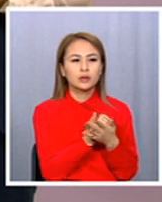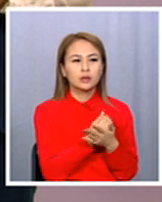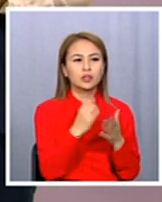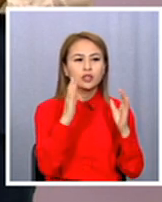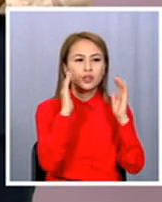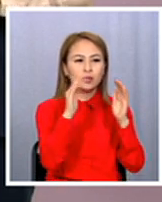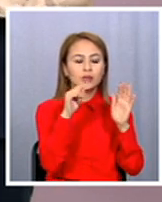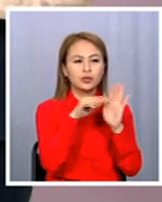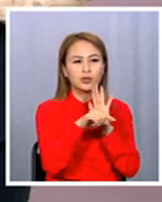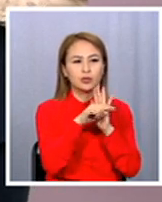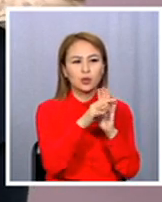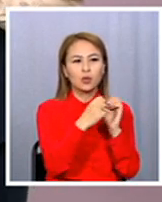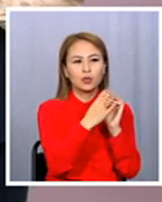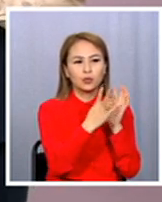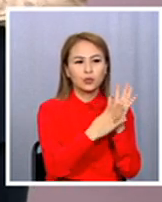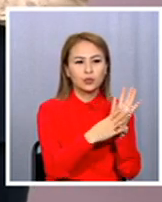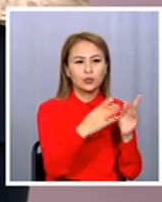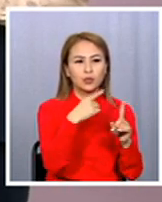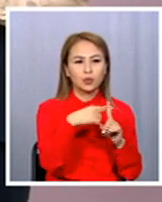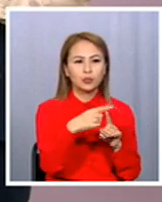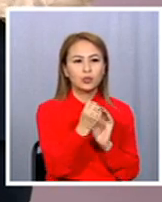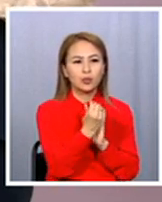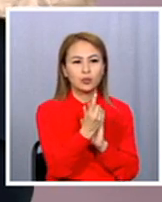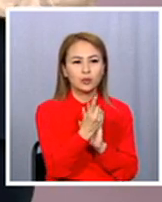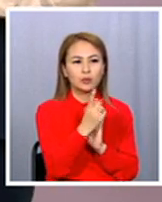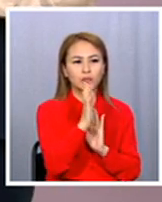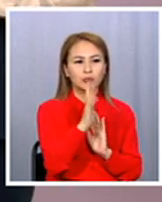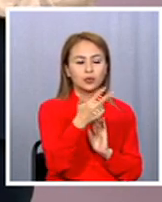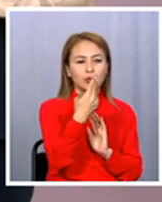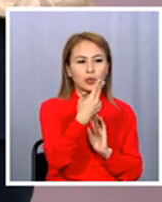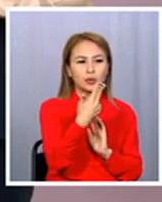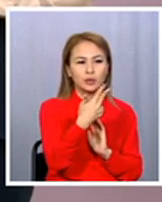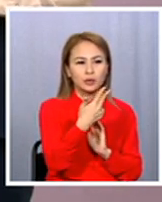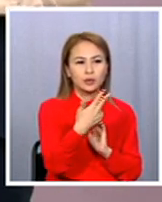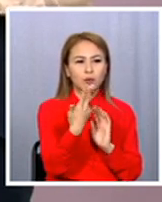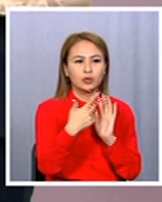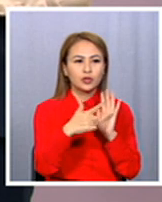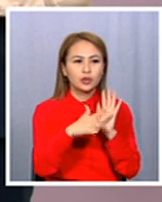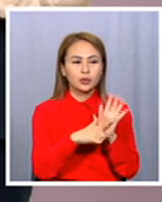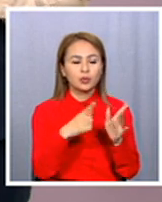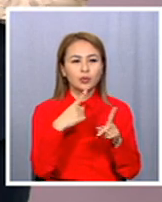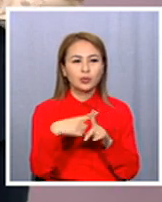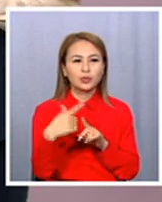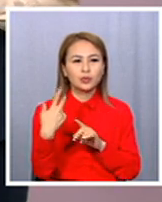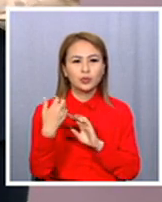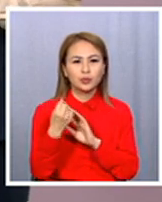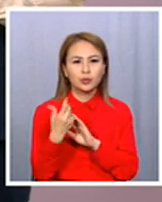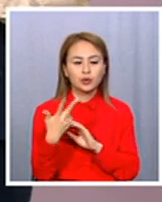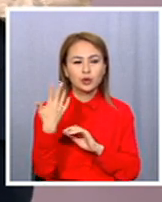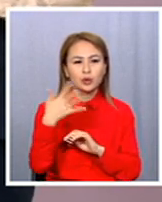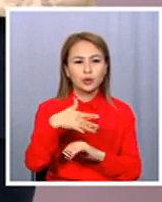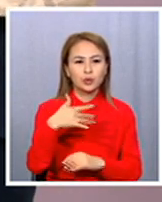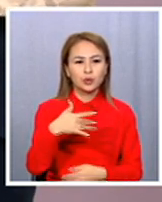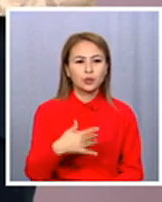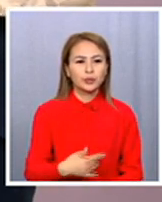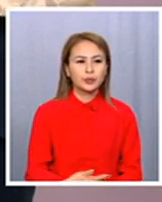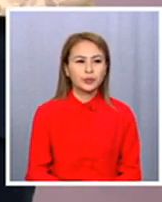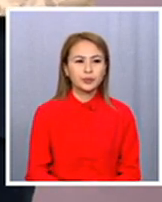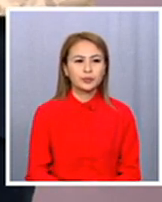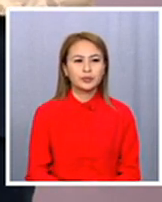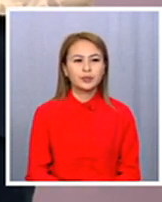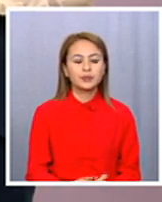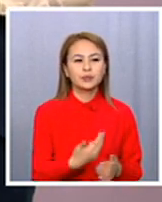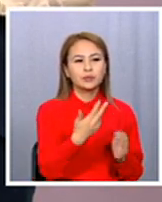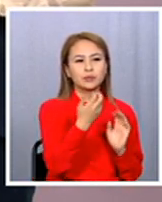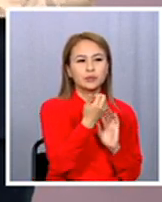ішіне 19 бен 11 санын, 37 мен 13 санын аламыз. Демек, 19 бен 11 санын